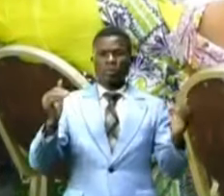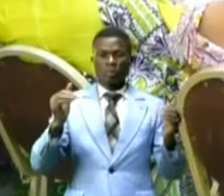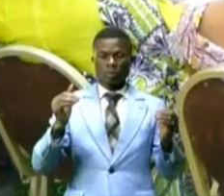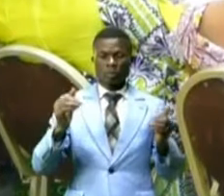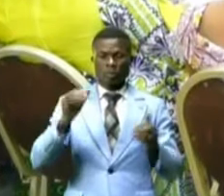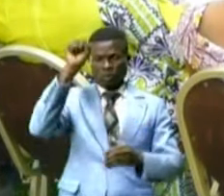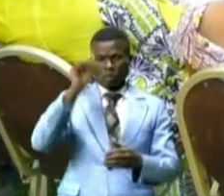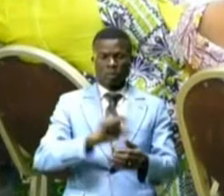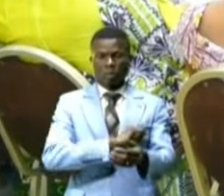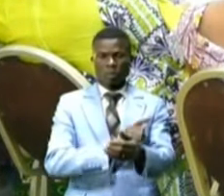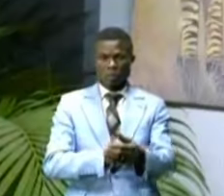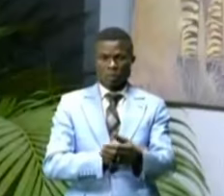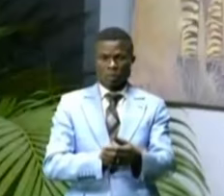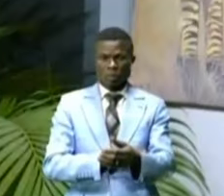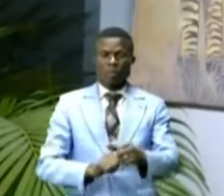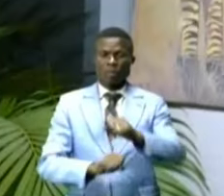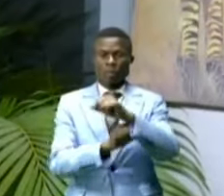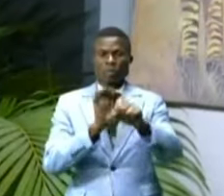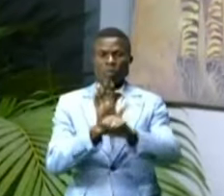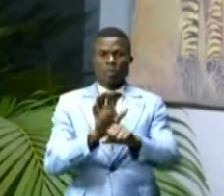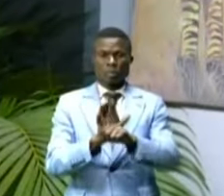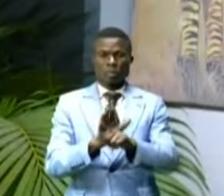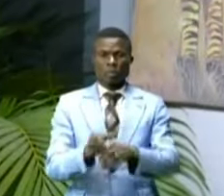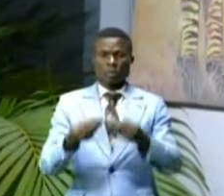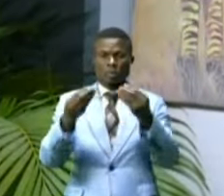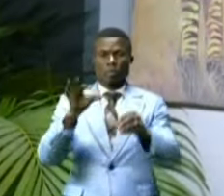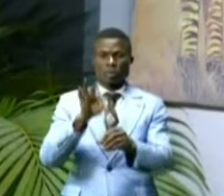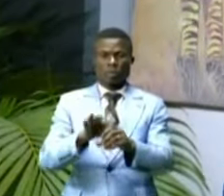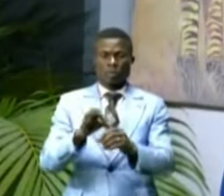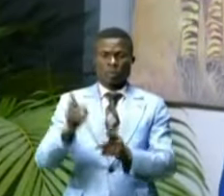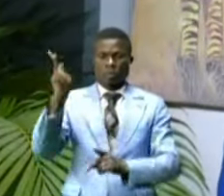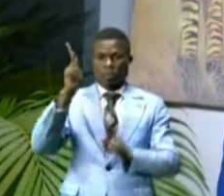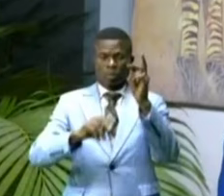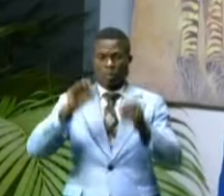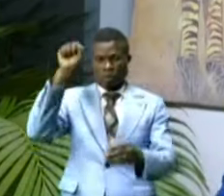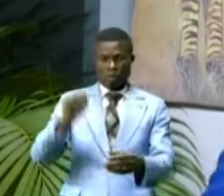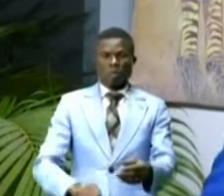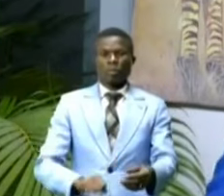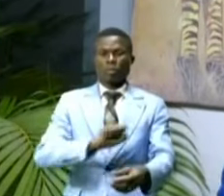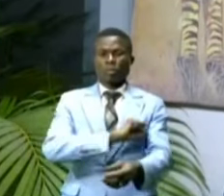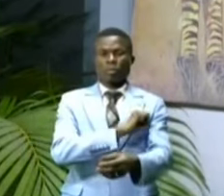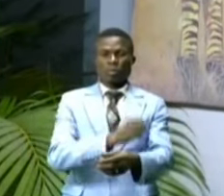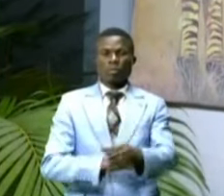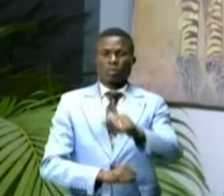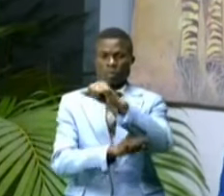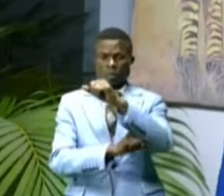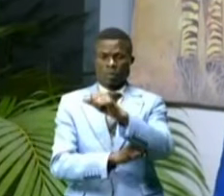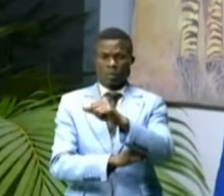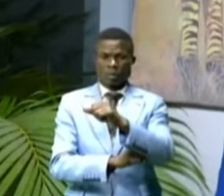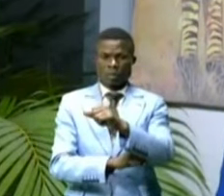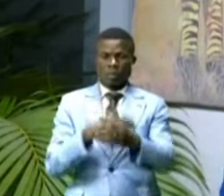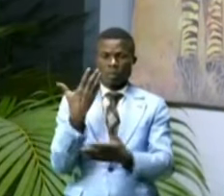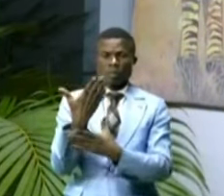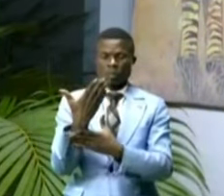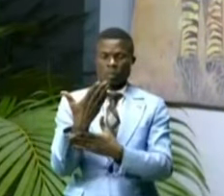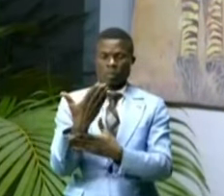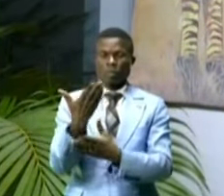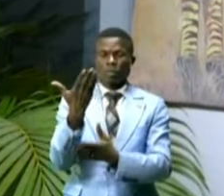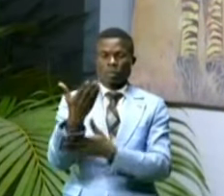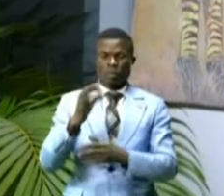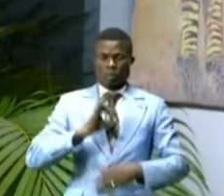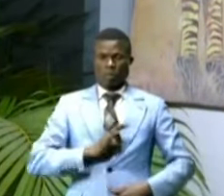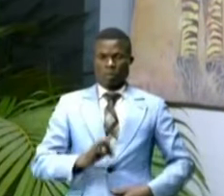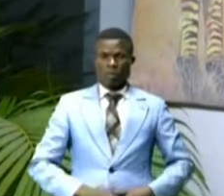Sud Kivu. La preuve du soutien sera donnée aux élections. La population du Sud Kivu soutient cette main tendue du chef de l'État